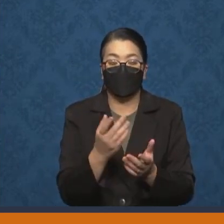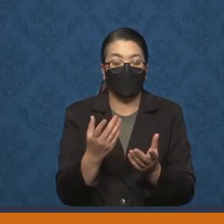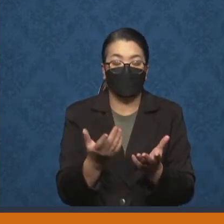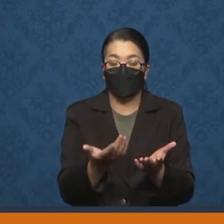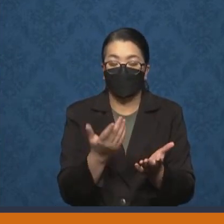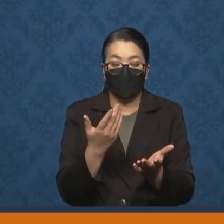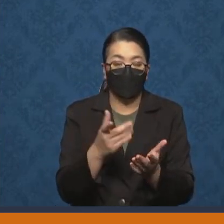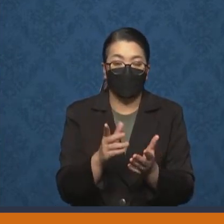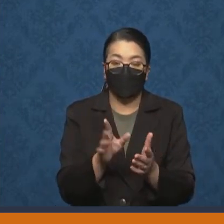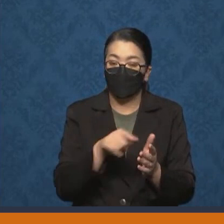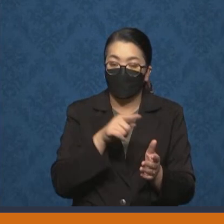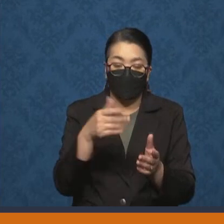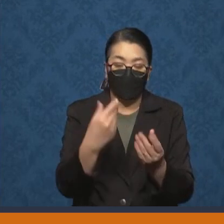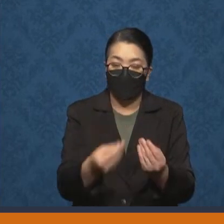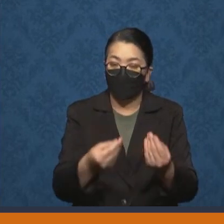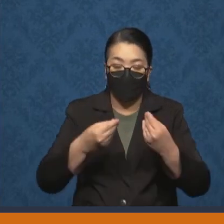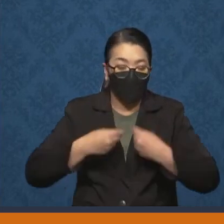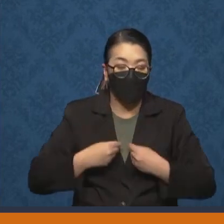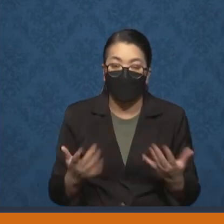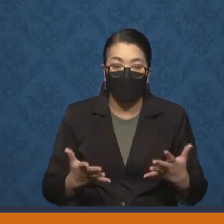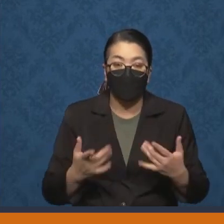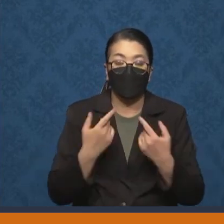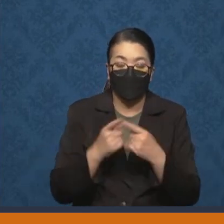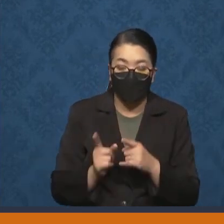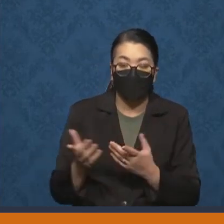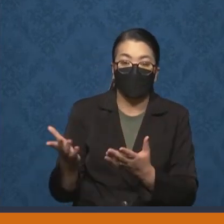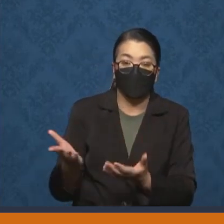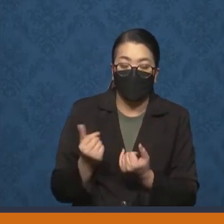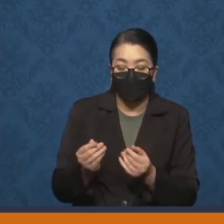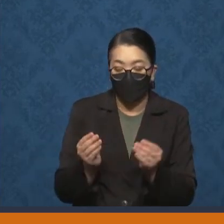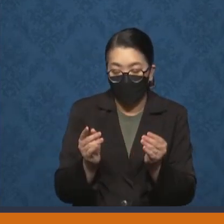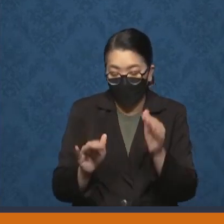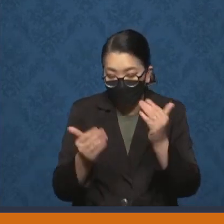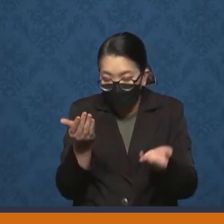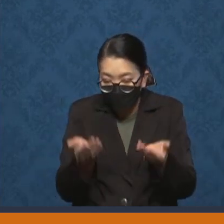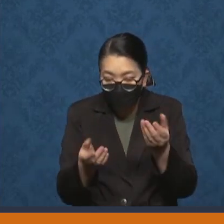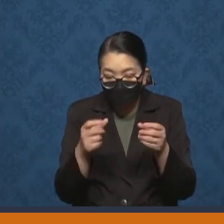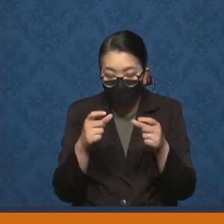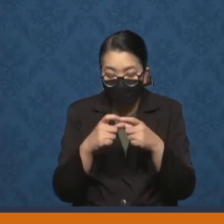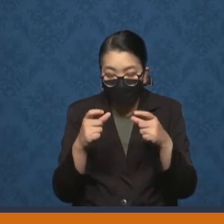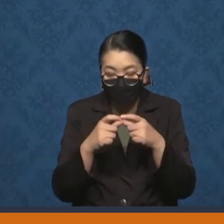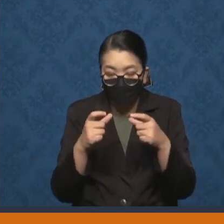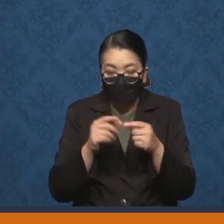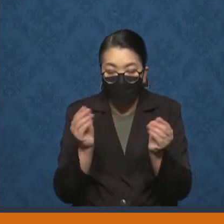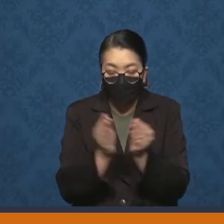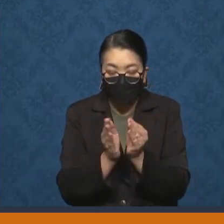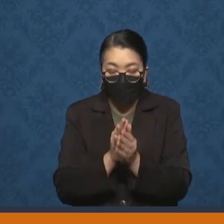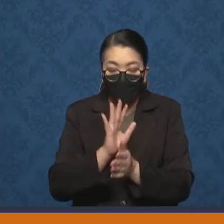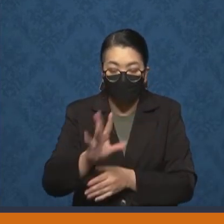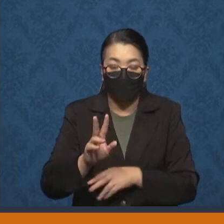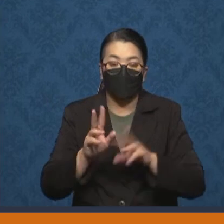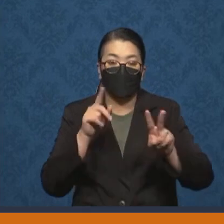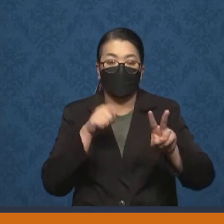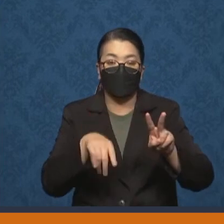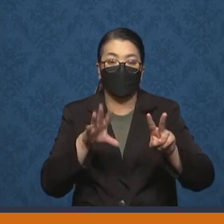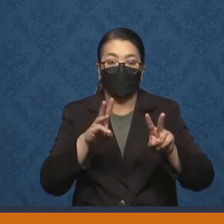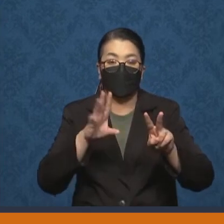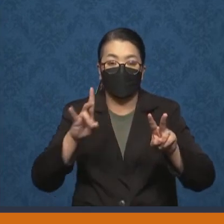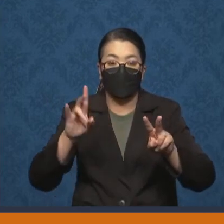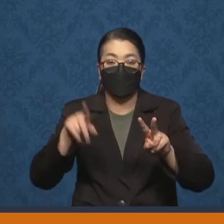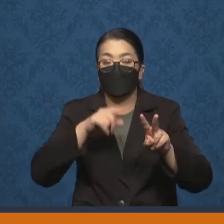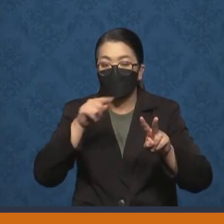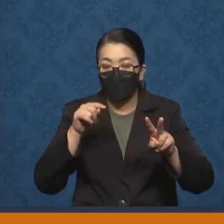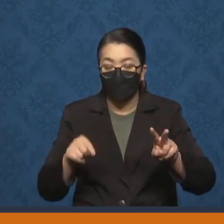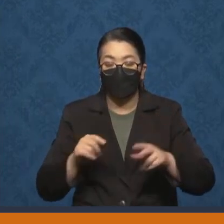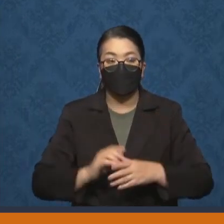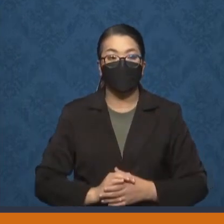ำนวนส.ส.เขตเลยนะครับแต่ว่ายังคงได้รับสัดส่วนคะแนนเสียงบัตรใบเลือกตั้งที่2อยู่ที่ 2.67% ขอสไลด์ถั